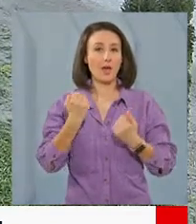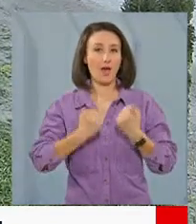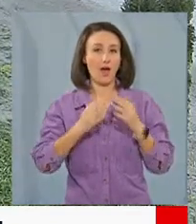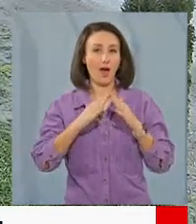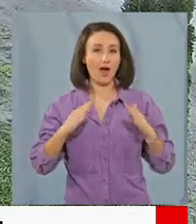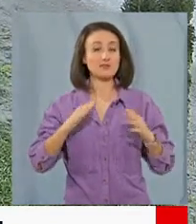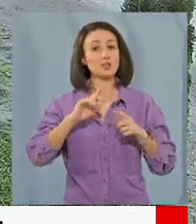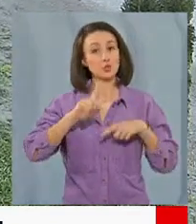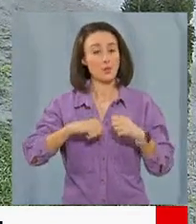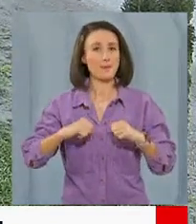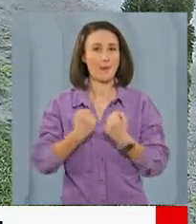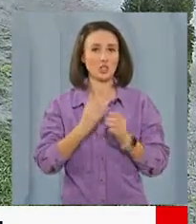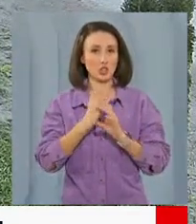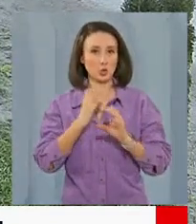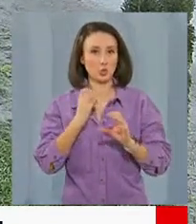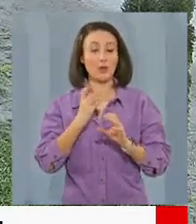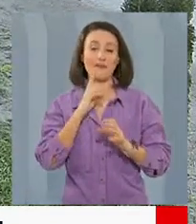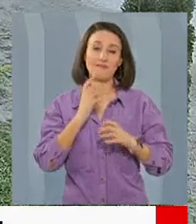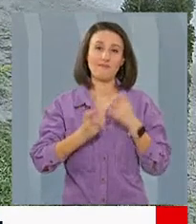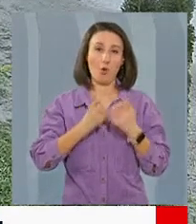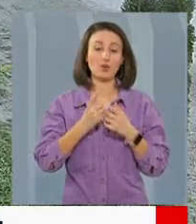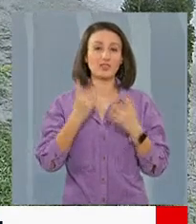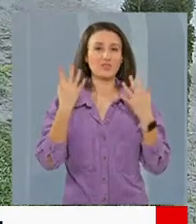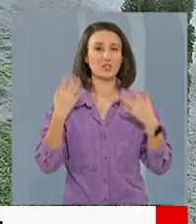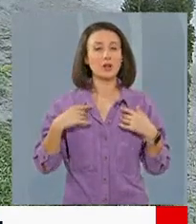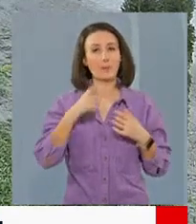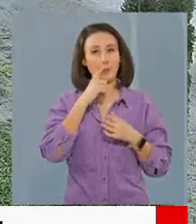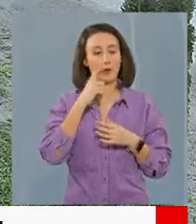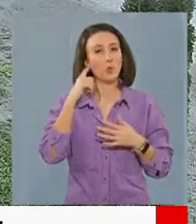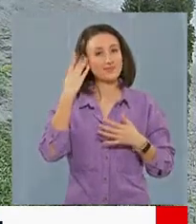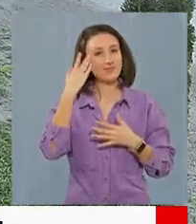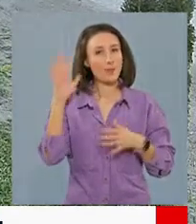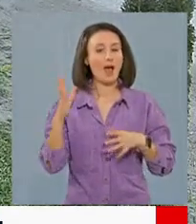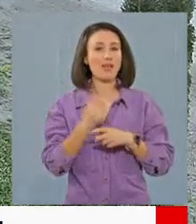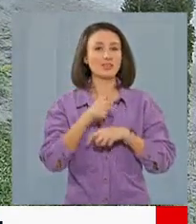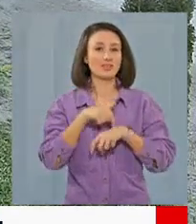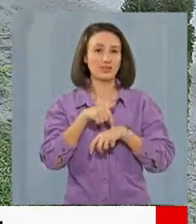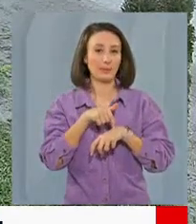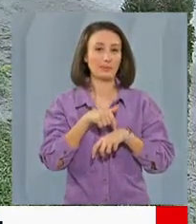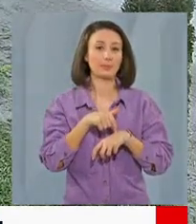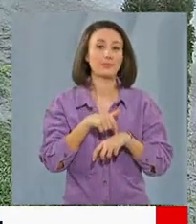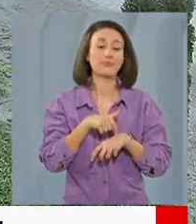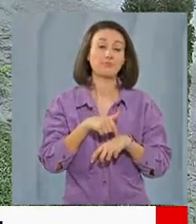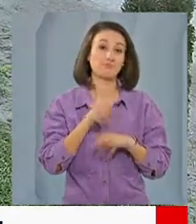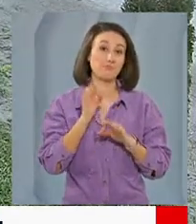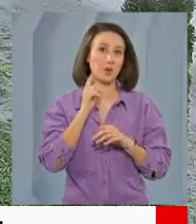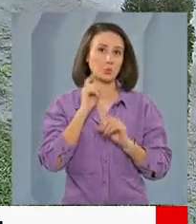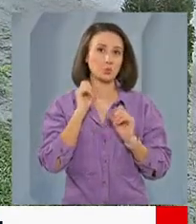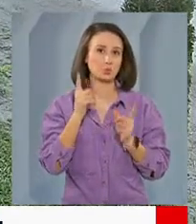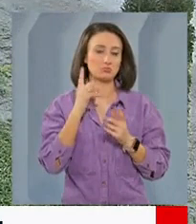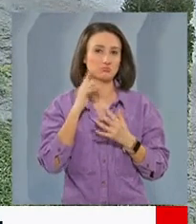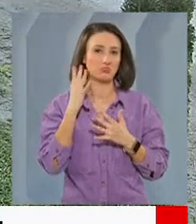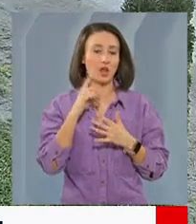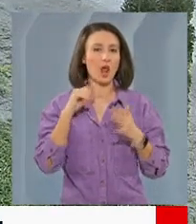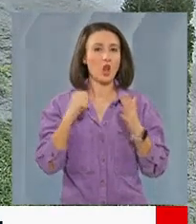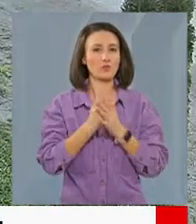după impact după a luat foc însă din fericire bărbatul a reușit să iasă la timp din vehicul culmea este că mașina a lovit și o